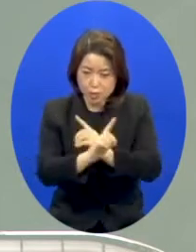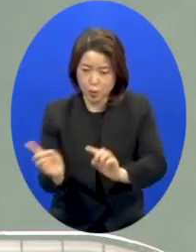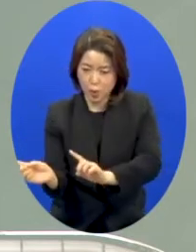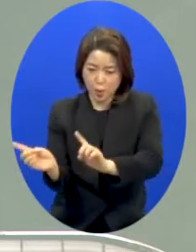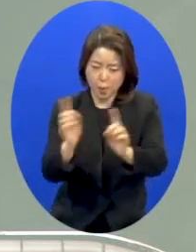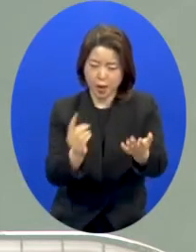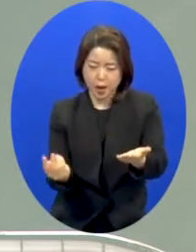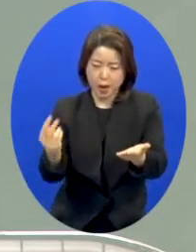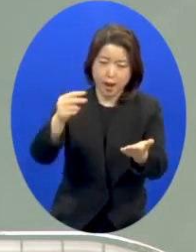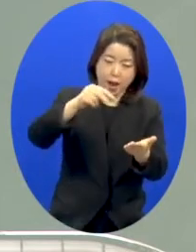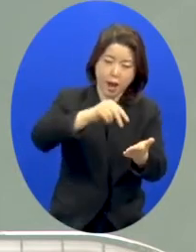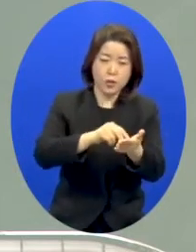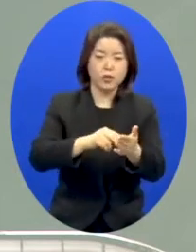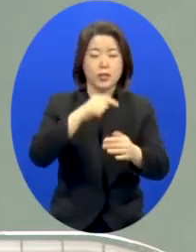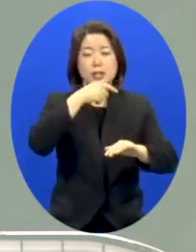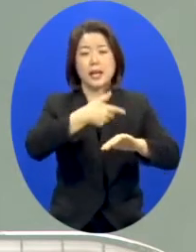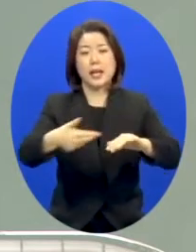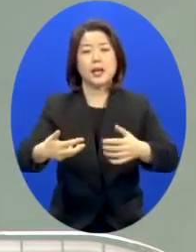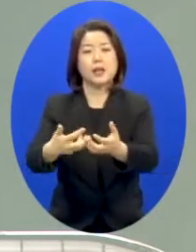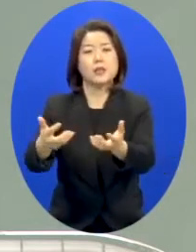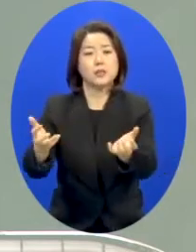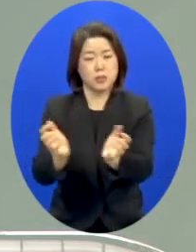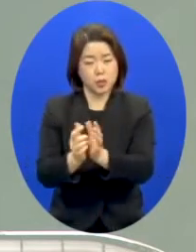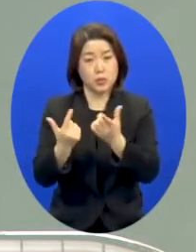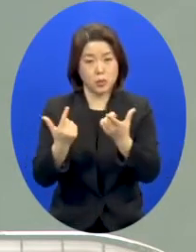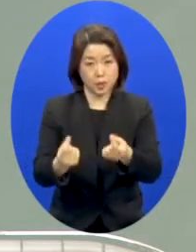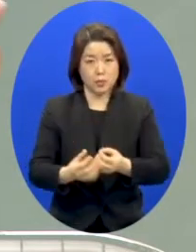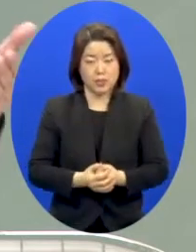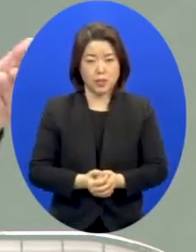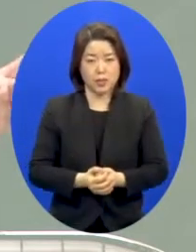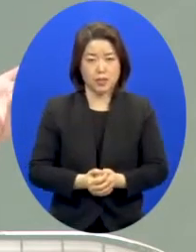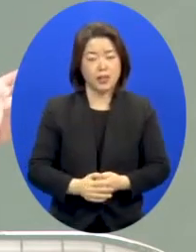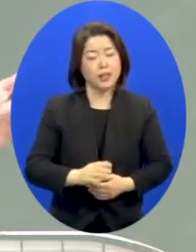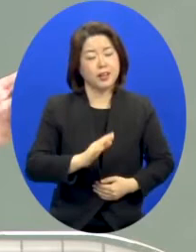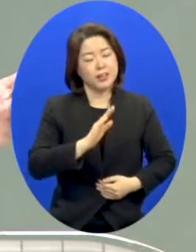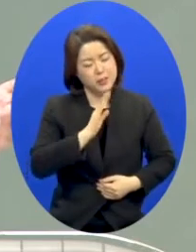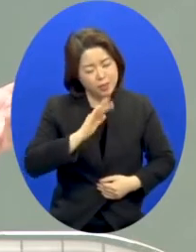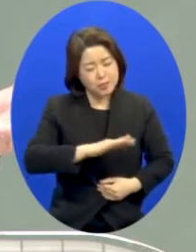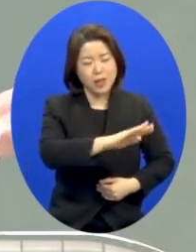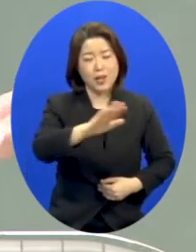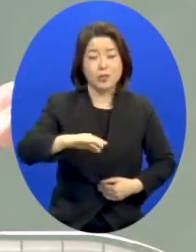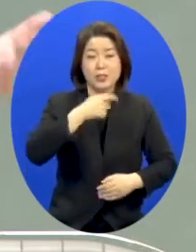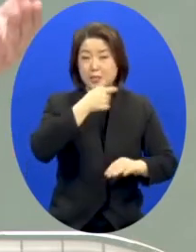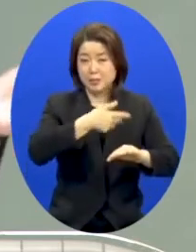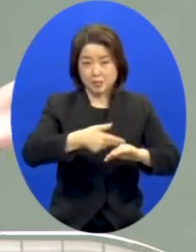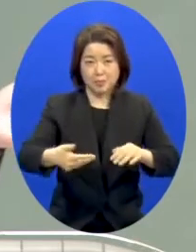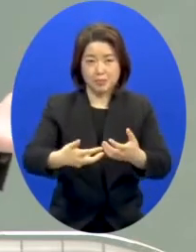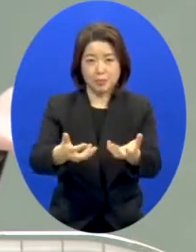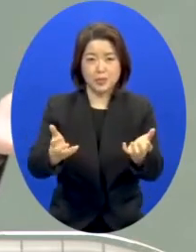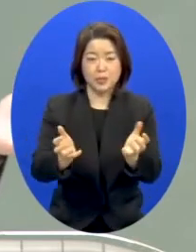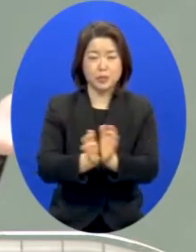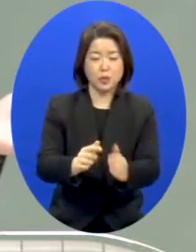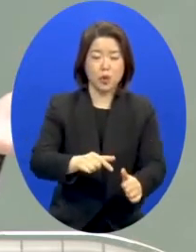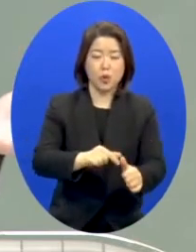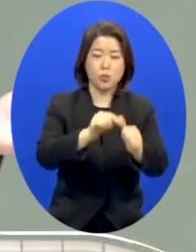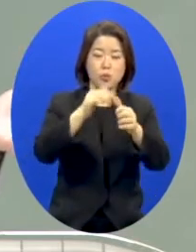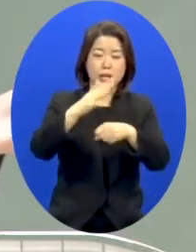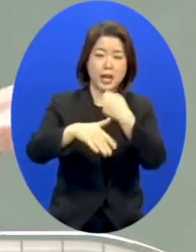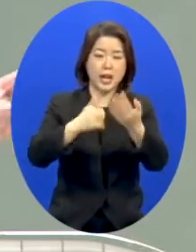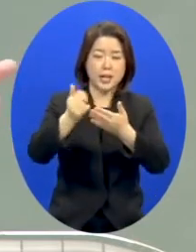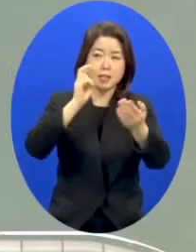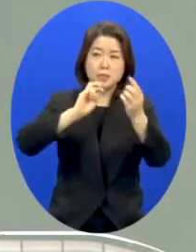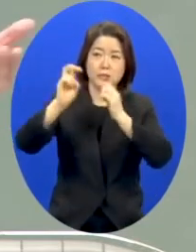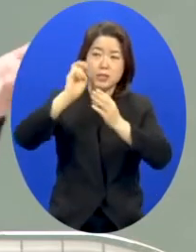내신 민족입니다 정말 우리 민족도 구원의 하나님을 찬양할 민족입니다